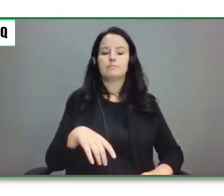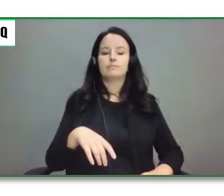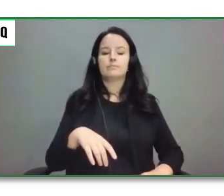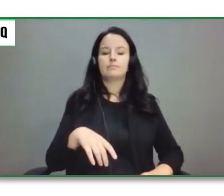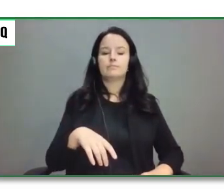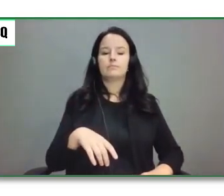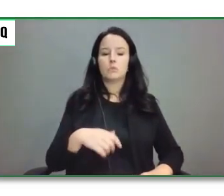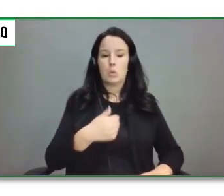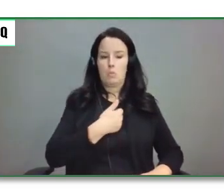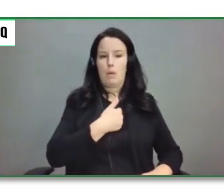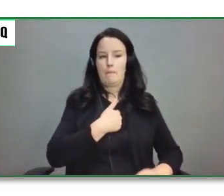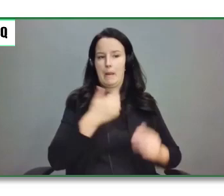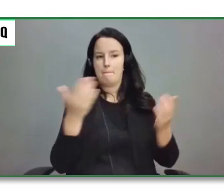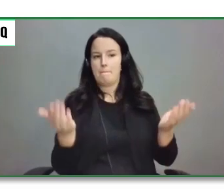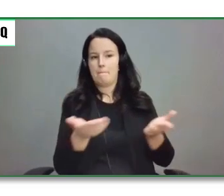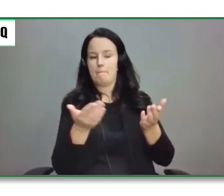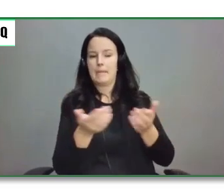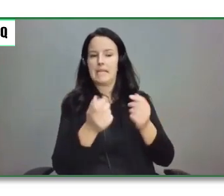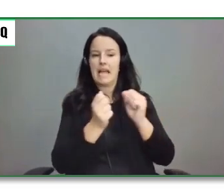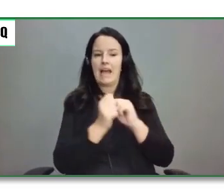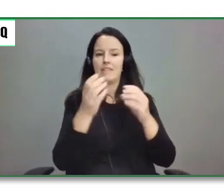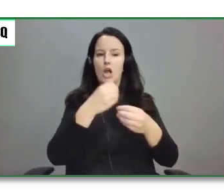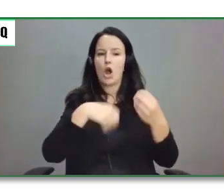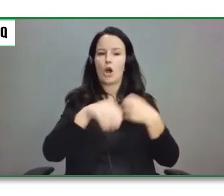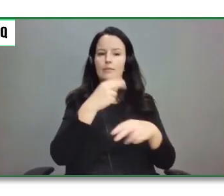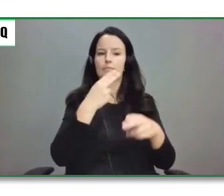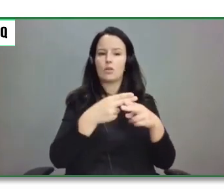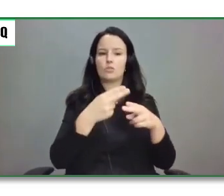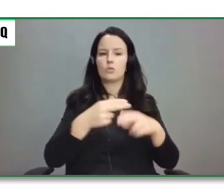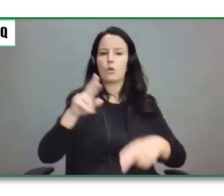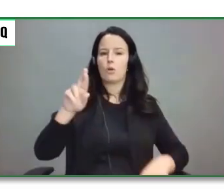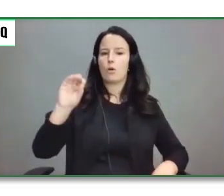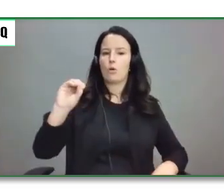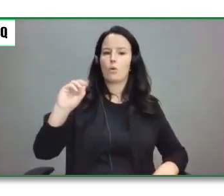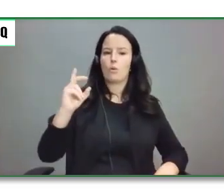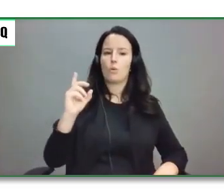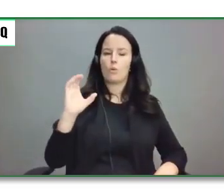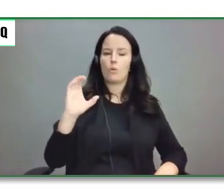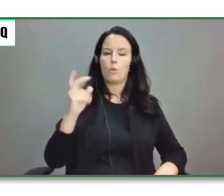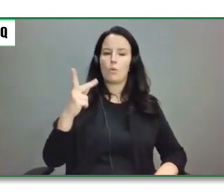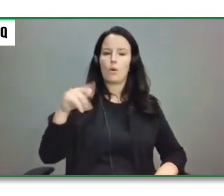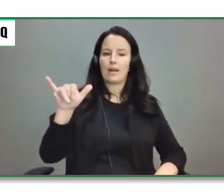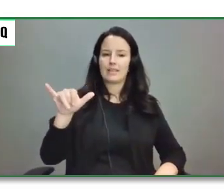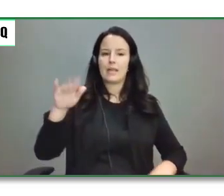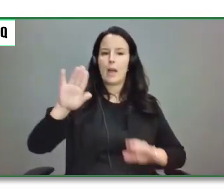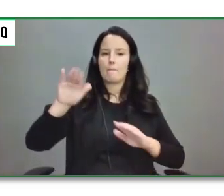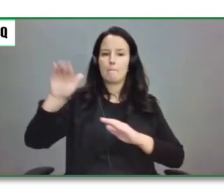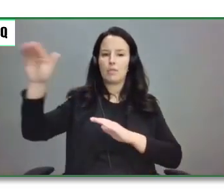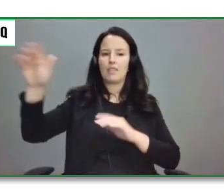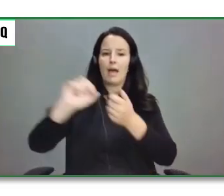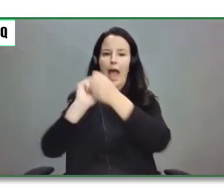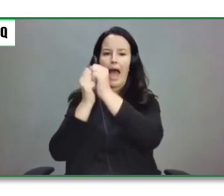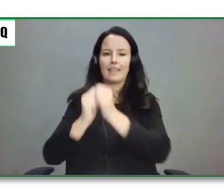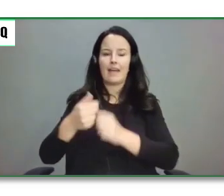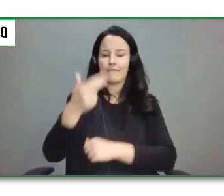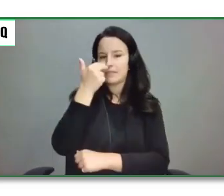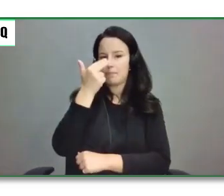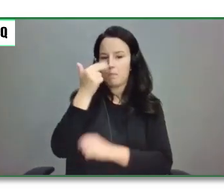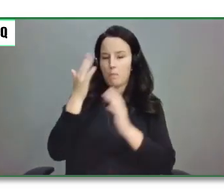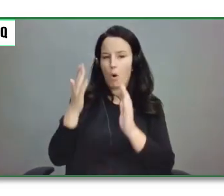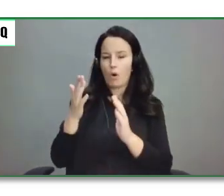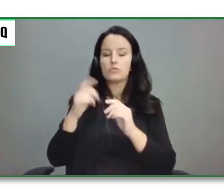suis là avec un organisme qui s'appelle Rocky Mountain Adaptive Sports. La photo de moi skiant avec un